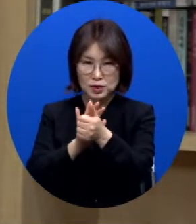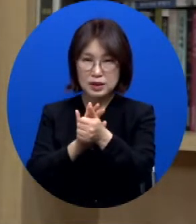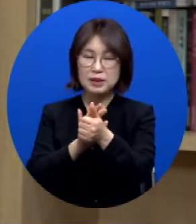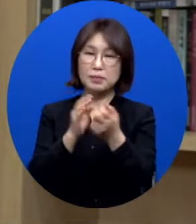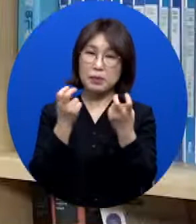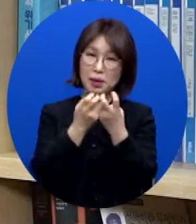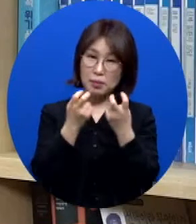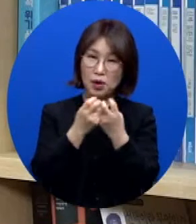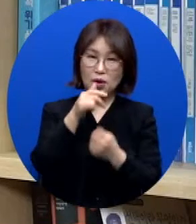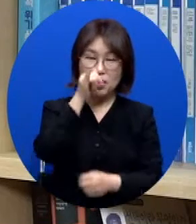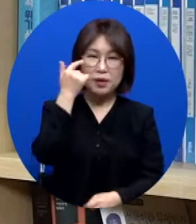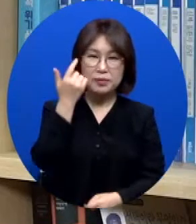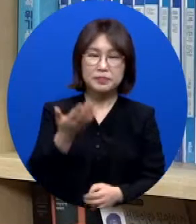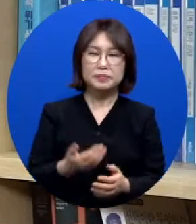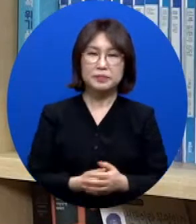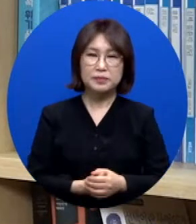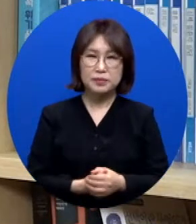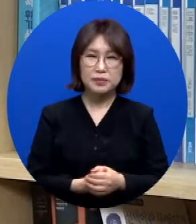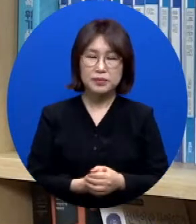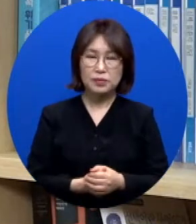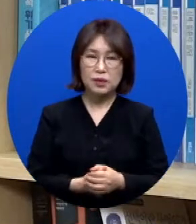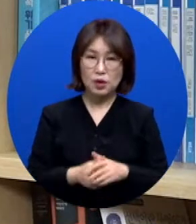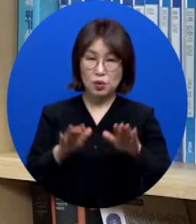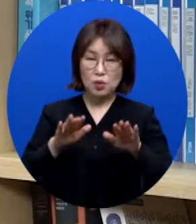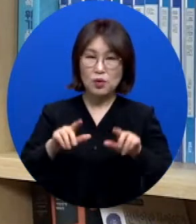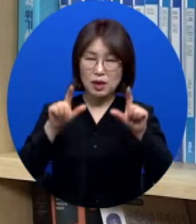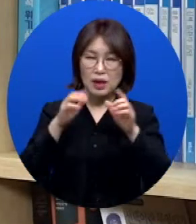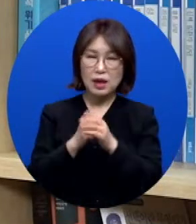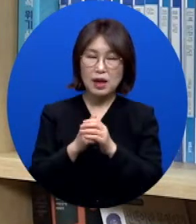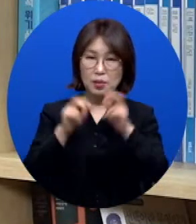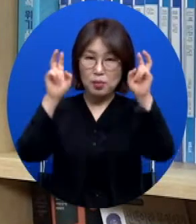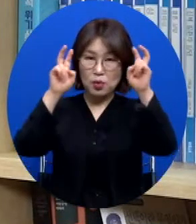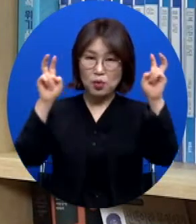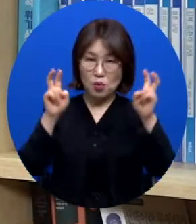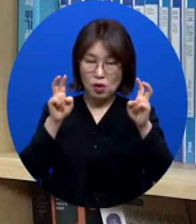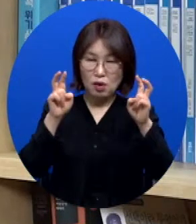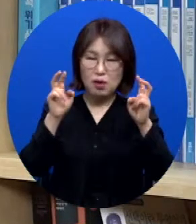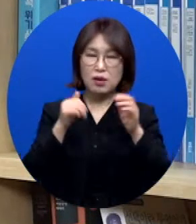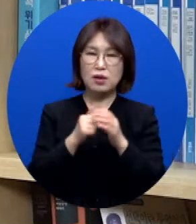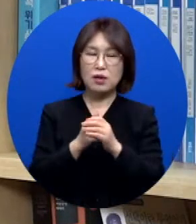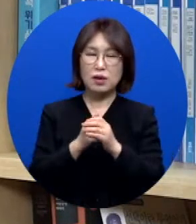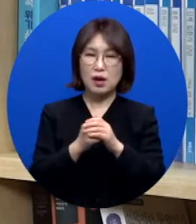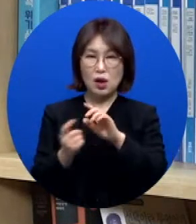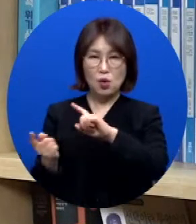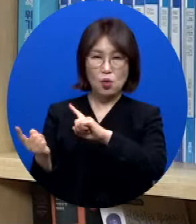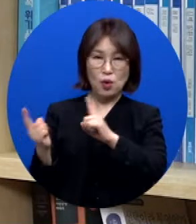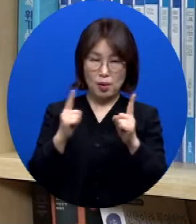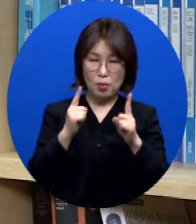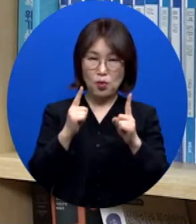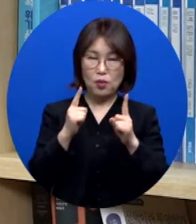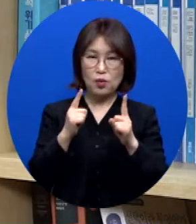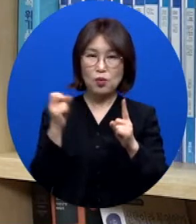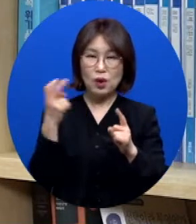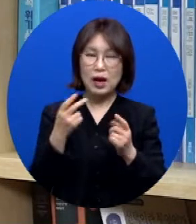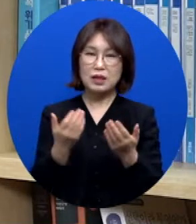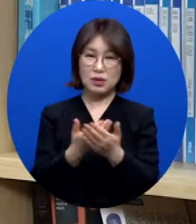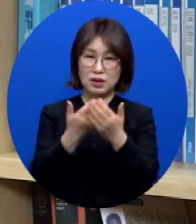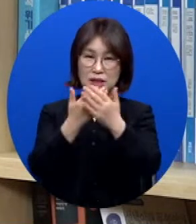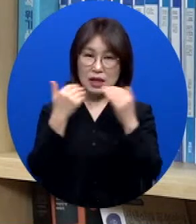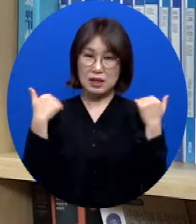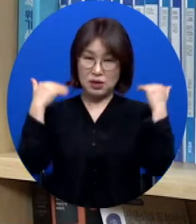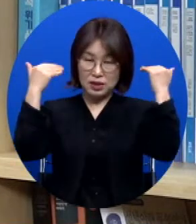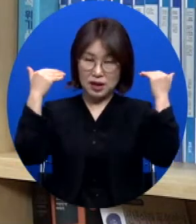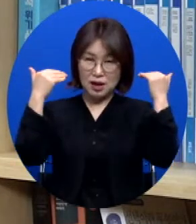대안이 있을까요? 이번 회기에 총회의 표어를 회복과 성장이라고 정했습니다.